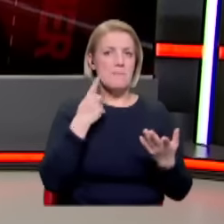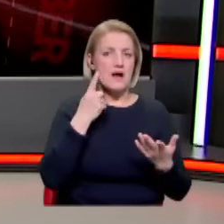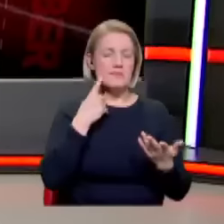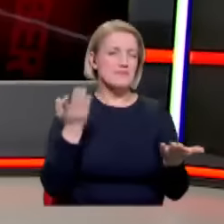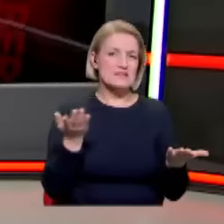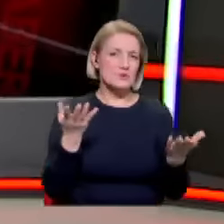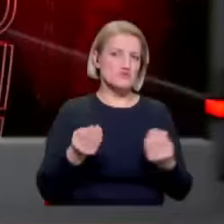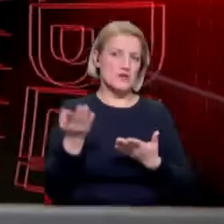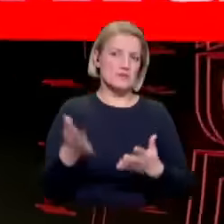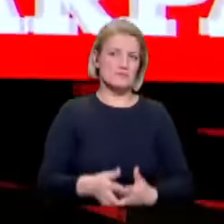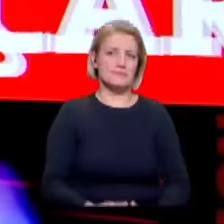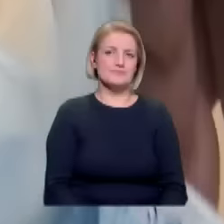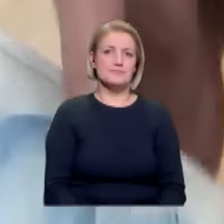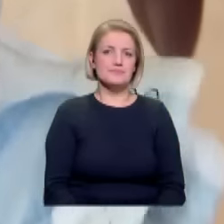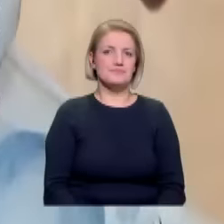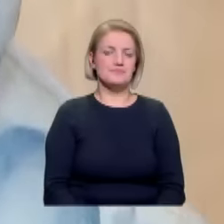çarpacak?